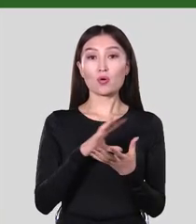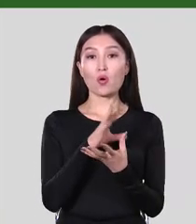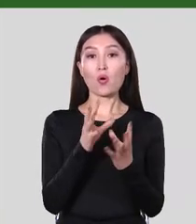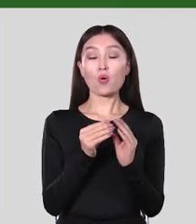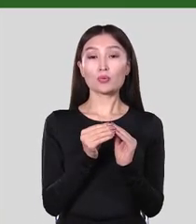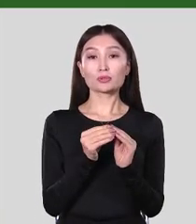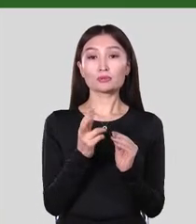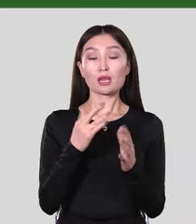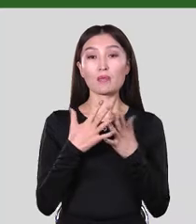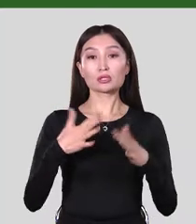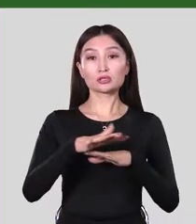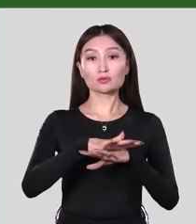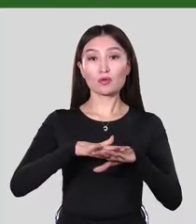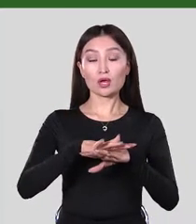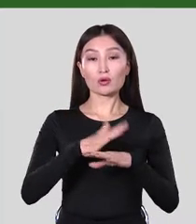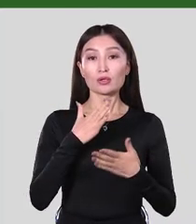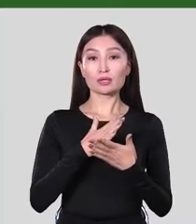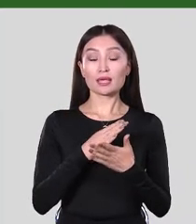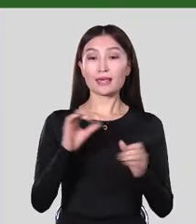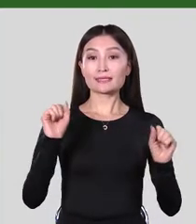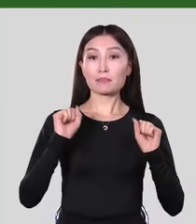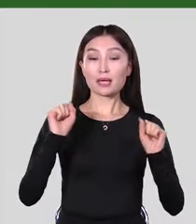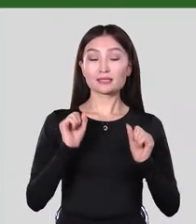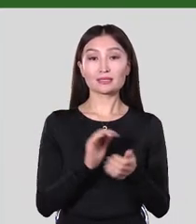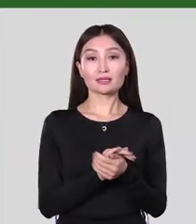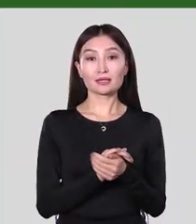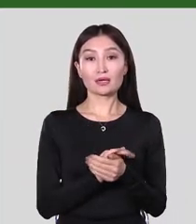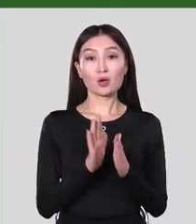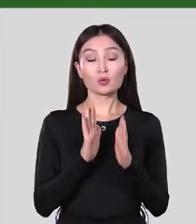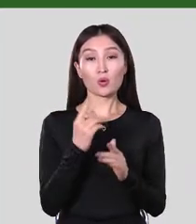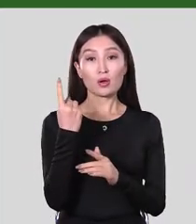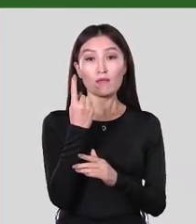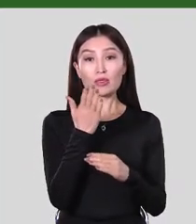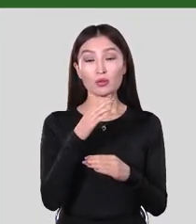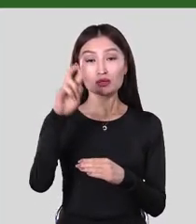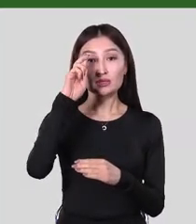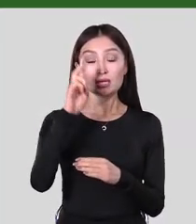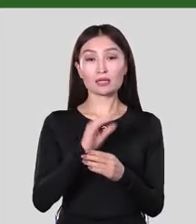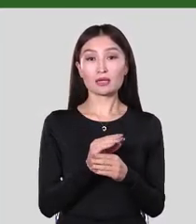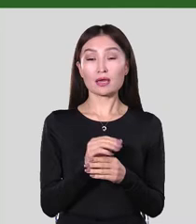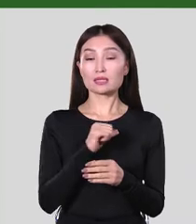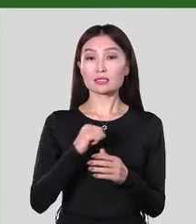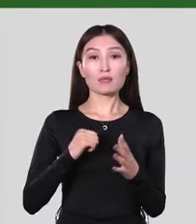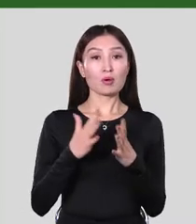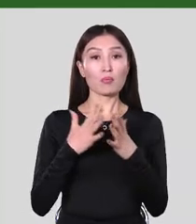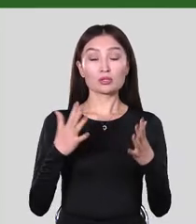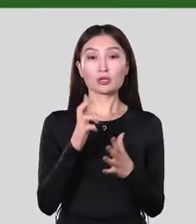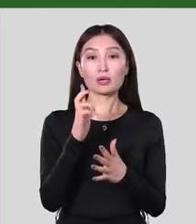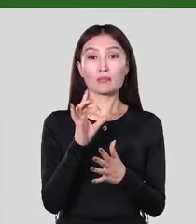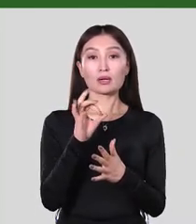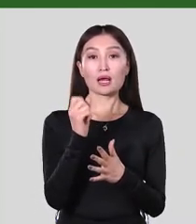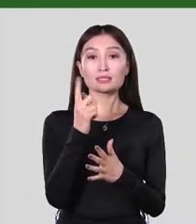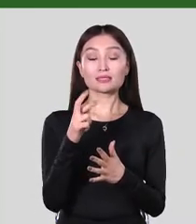для большинства народов материка, является испанский. Только в одной стране, правда в самой большой,